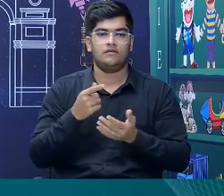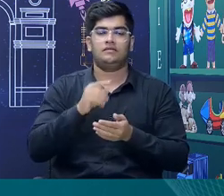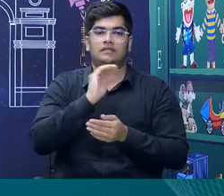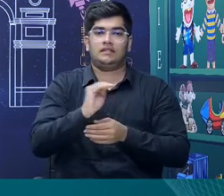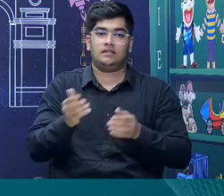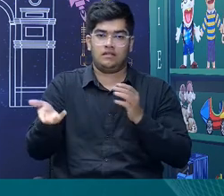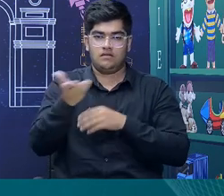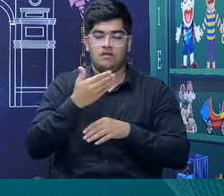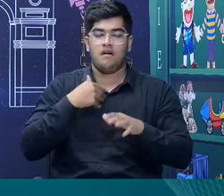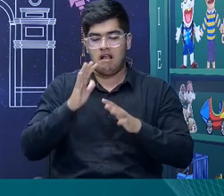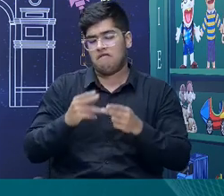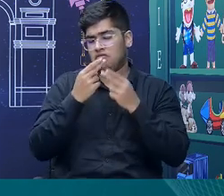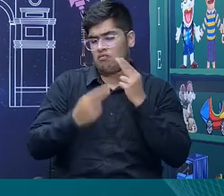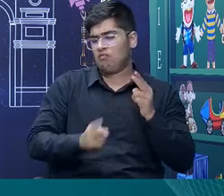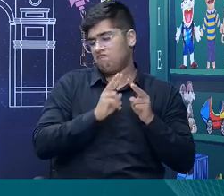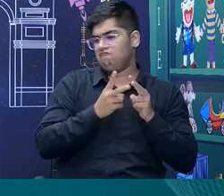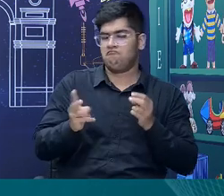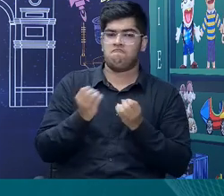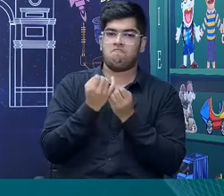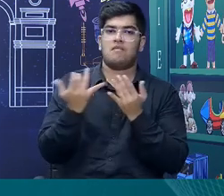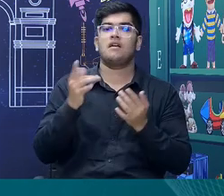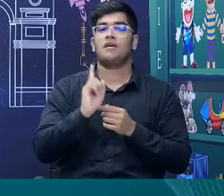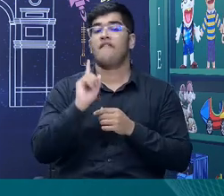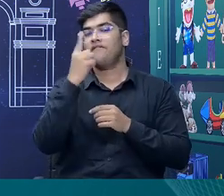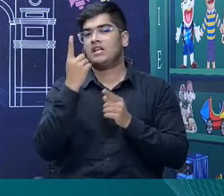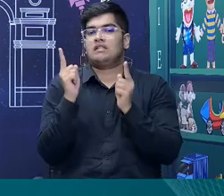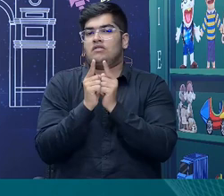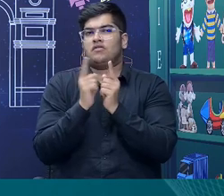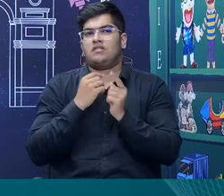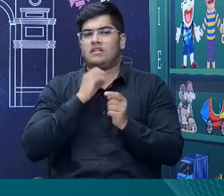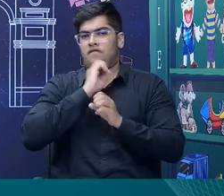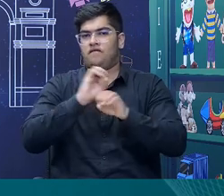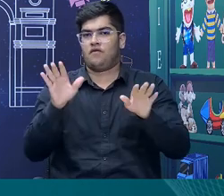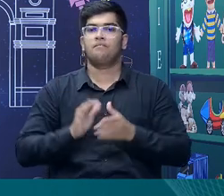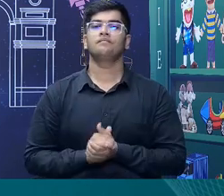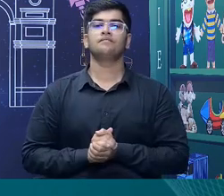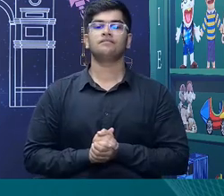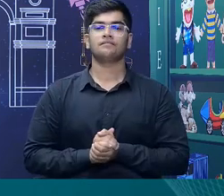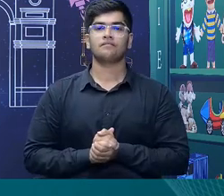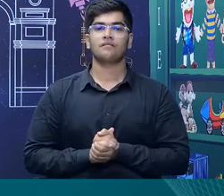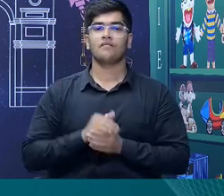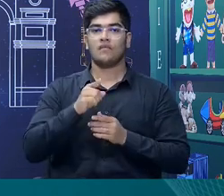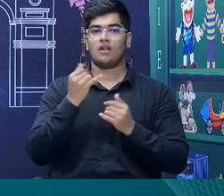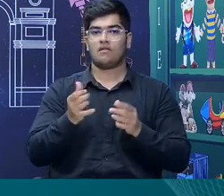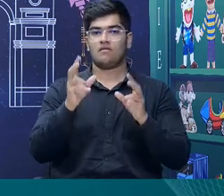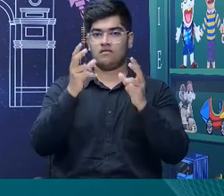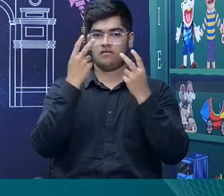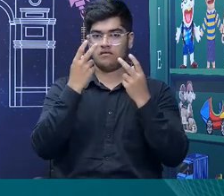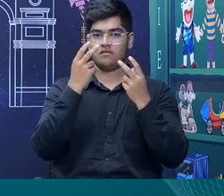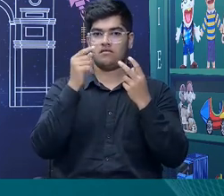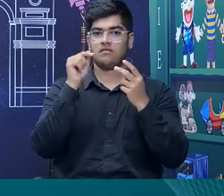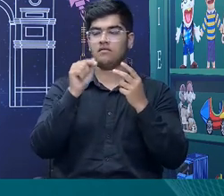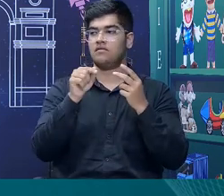बहुत साड़ी कहानी है पर पहले इसके बड़े में थोड़ा सा बताती हूं जैसा की आप अपने स्क्रीन पर देख का रहे होंगे